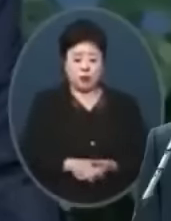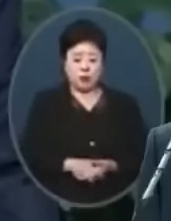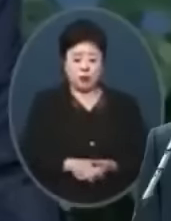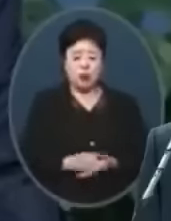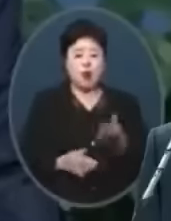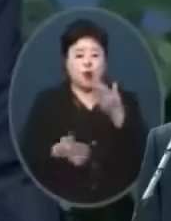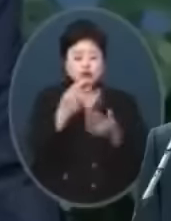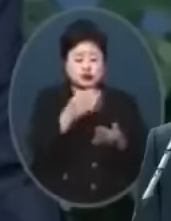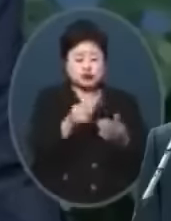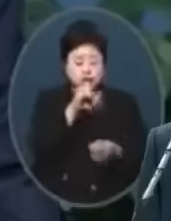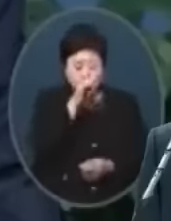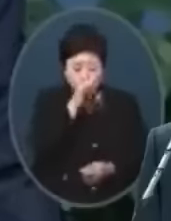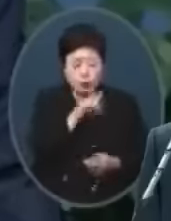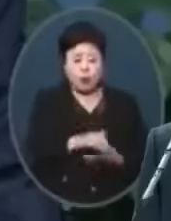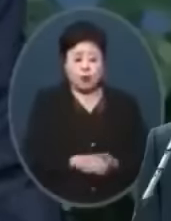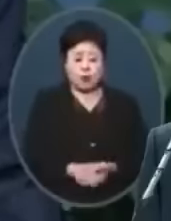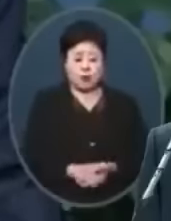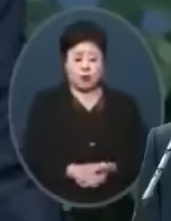불도